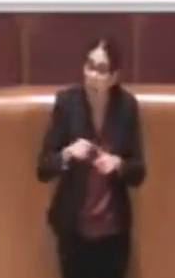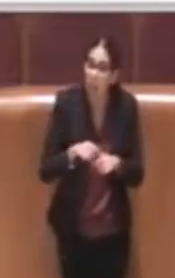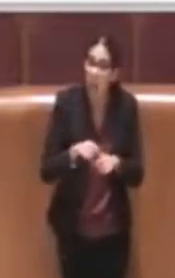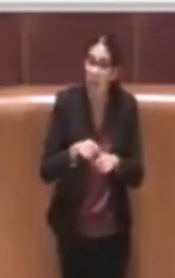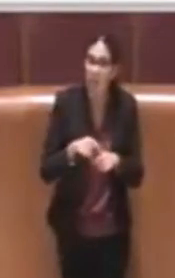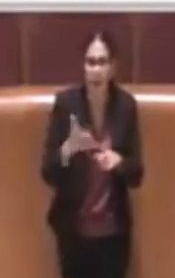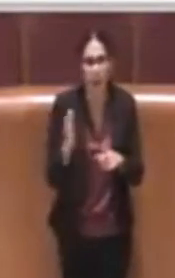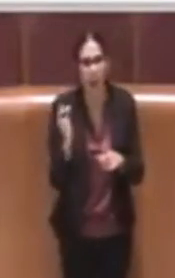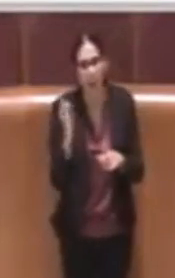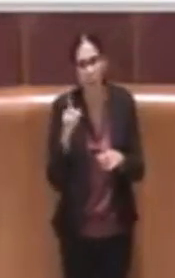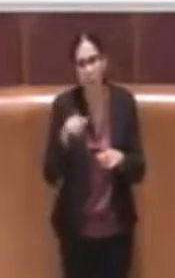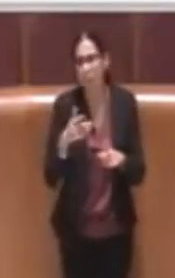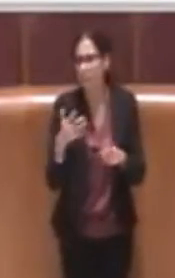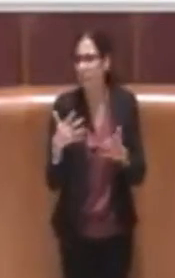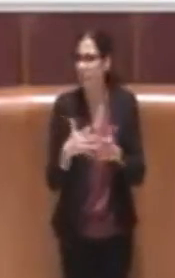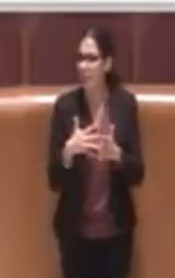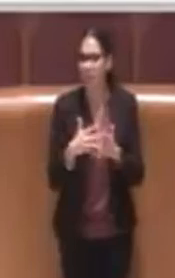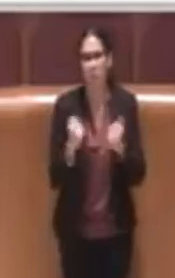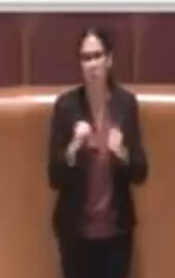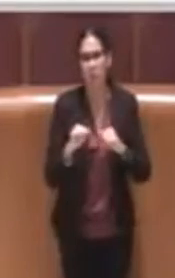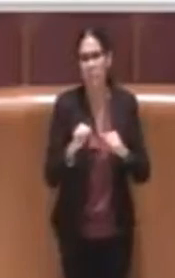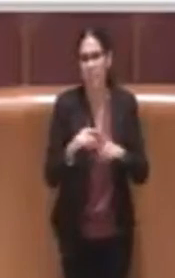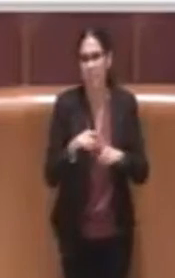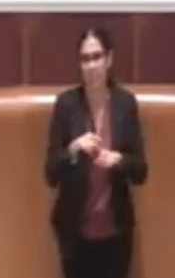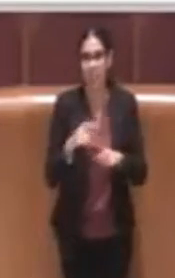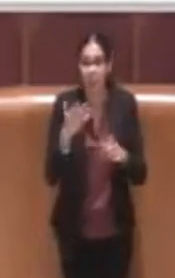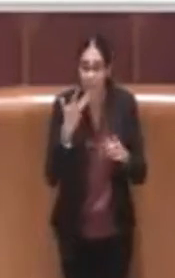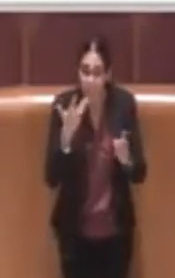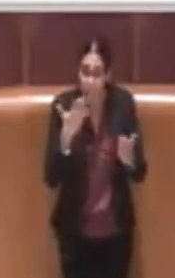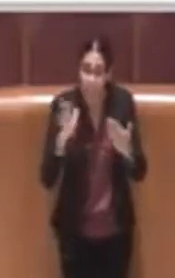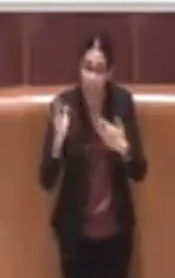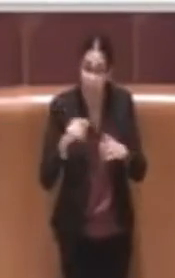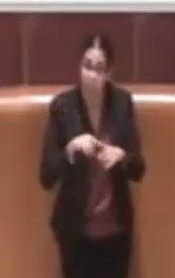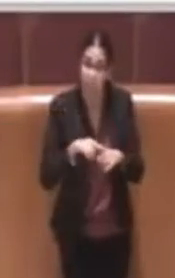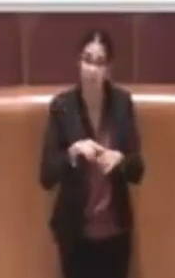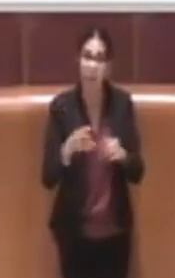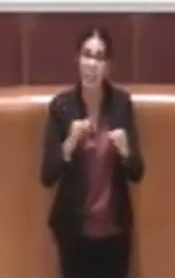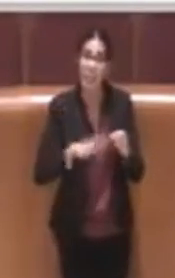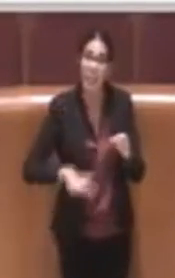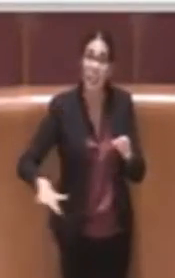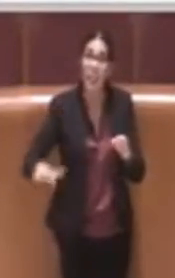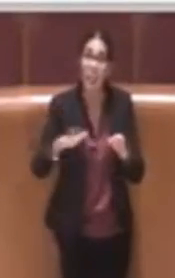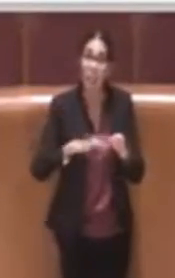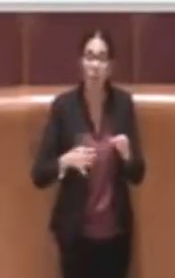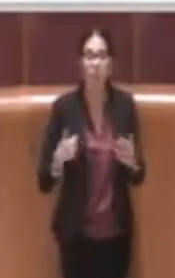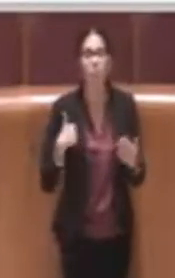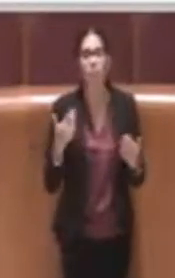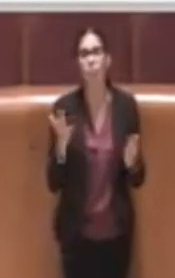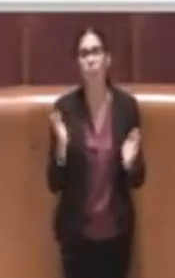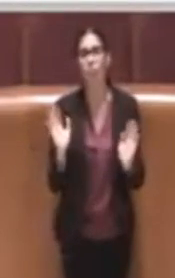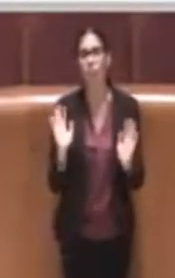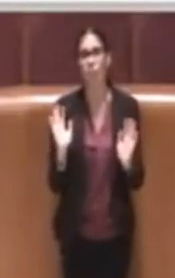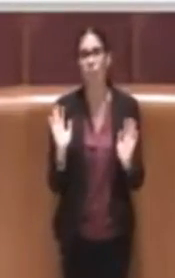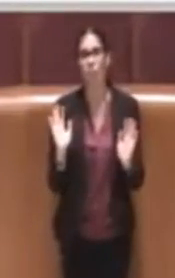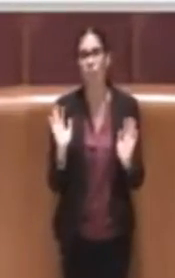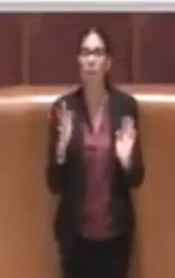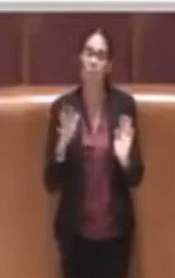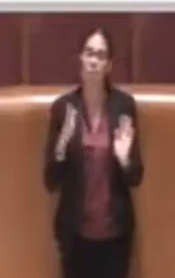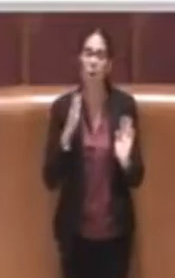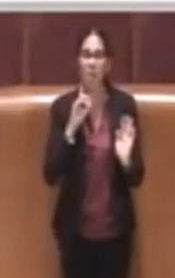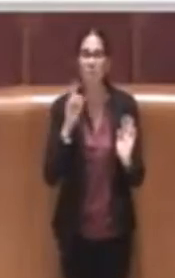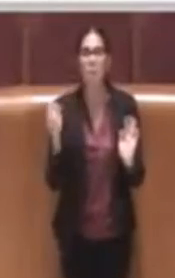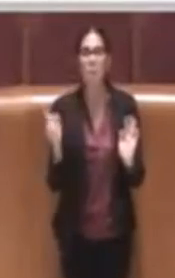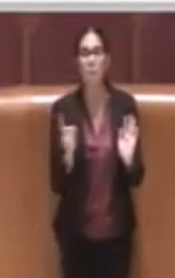difficoltà amministrativa, per quello che ho spiegato, poter salvare un territorio, io direi che è giunto il